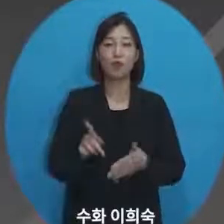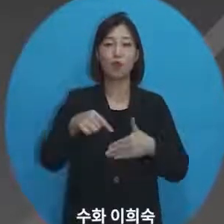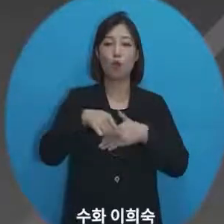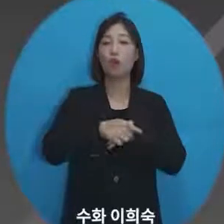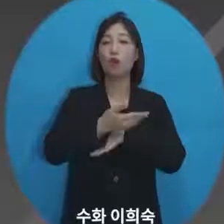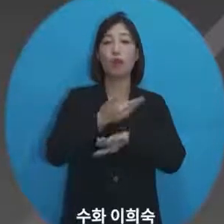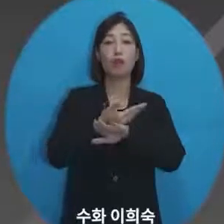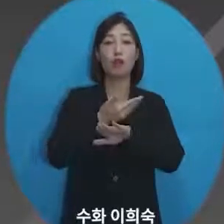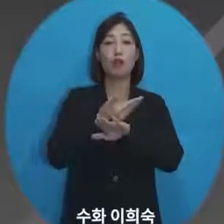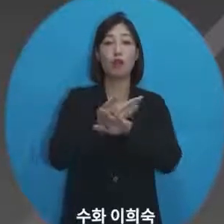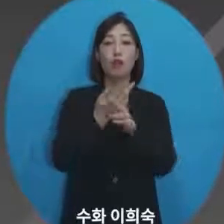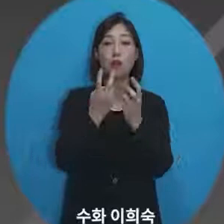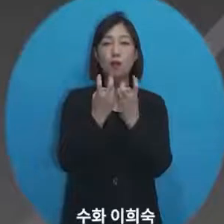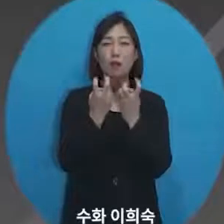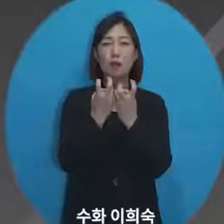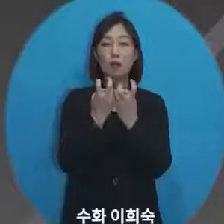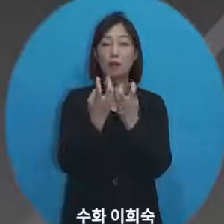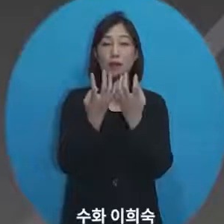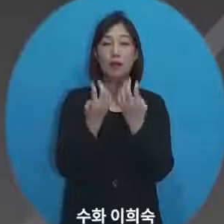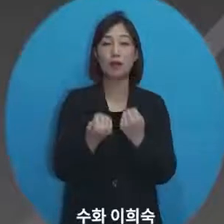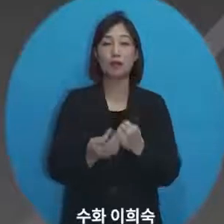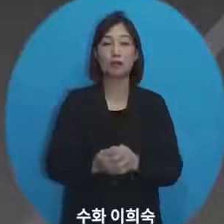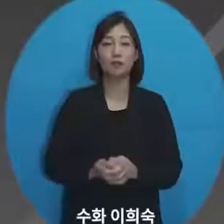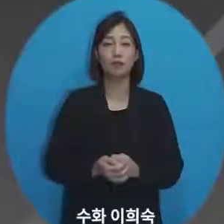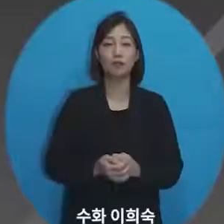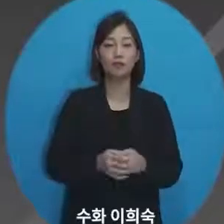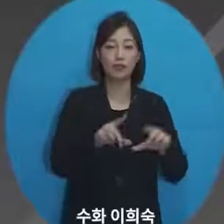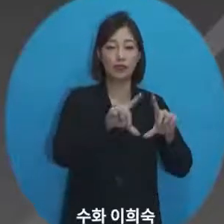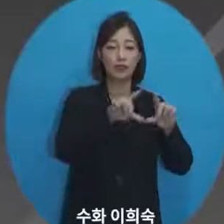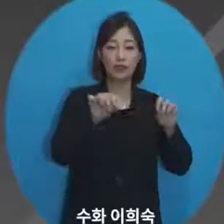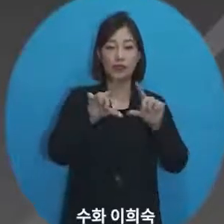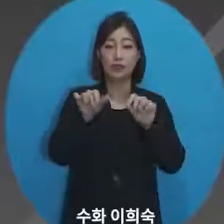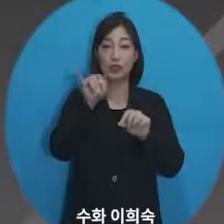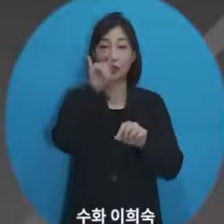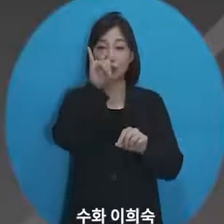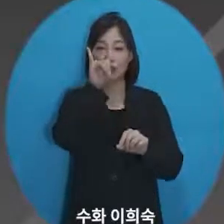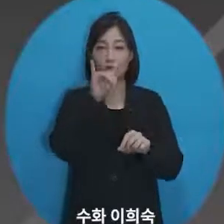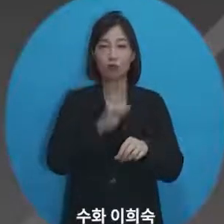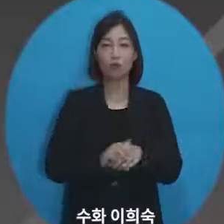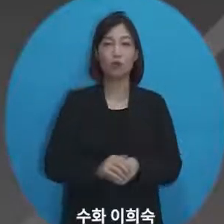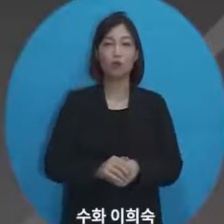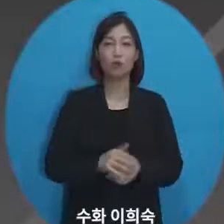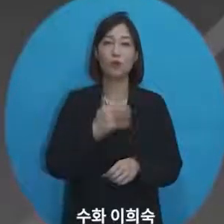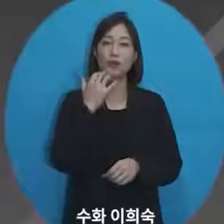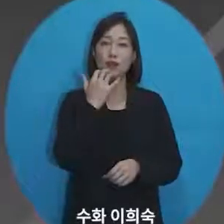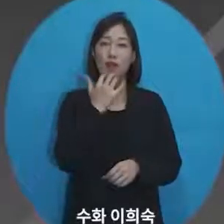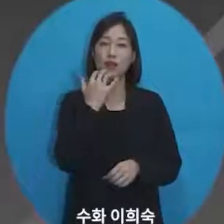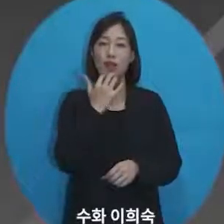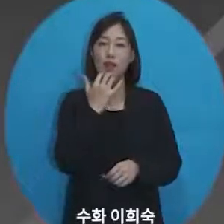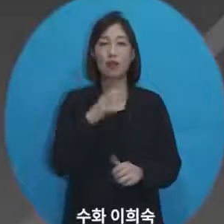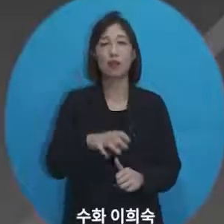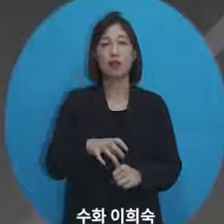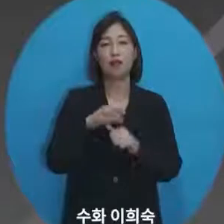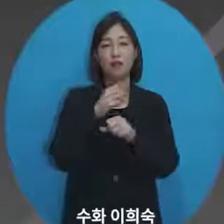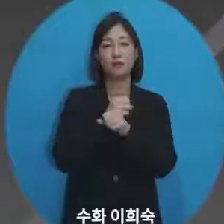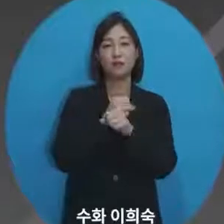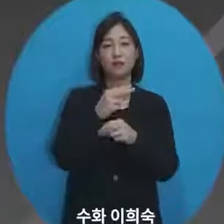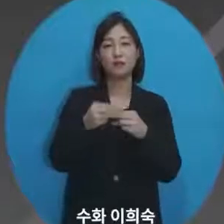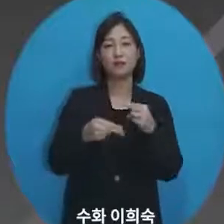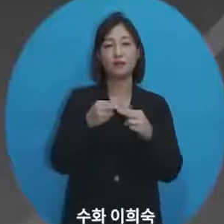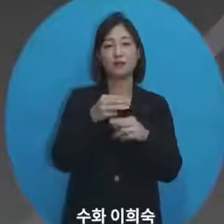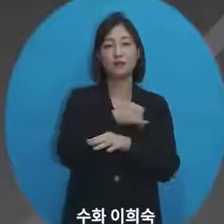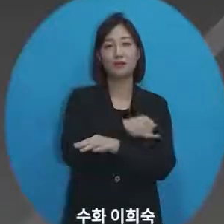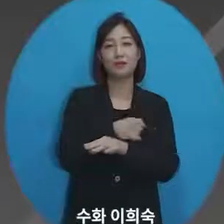건데요. 선형 블럭뿐만이 아니고 방향성이 있는 띠라든지 저렇게 색상이 있는